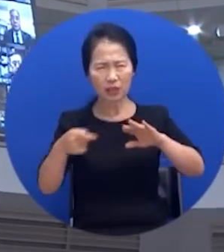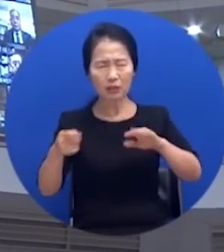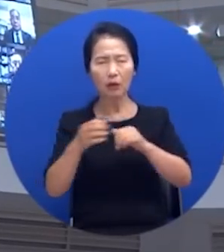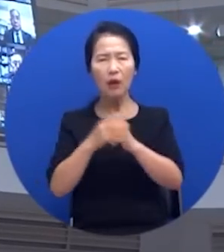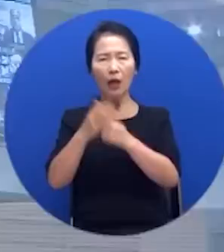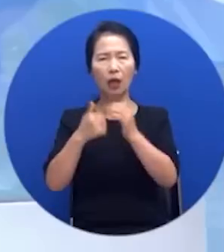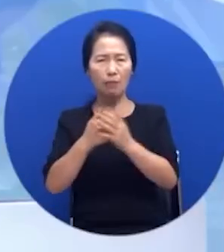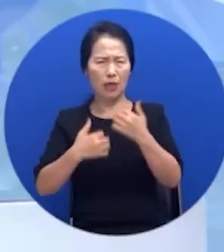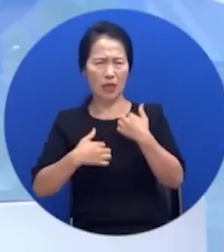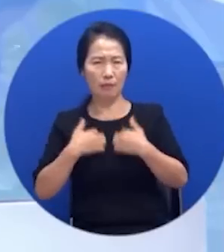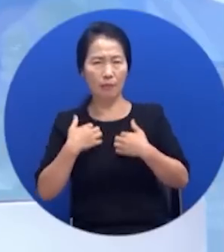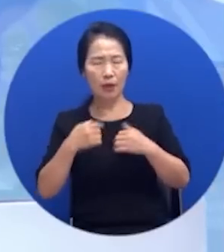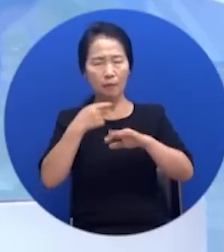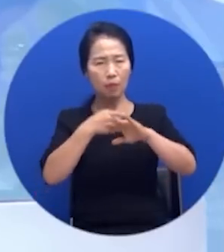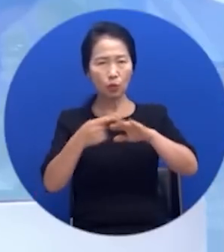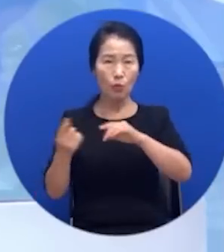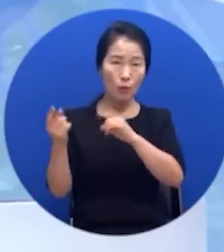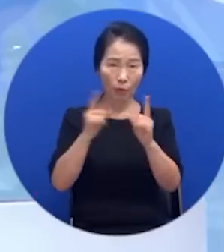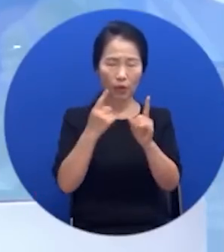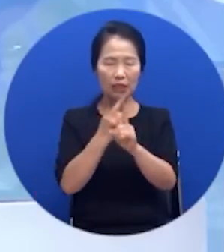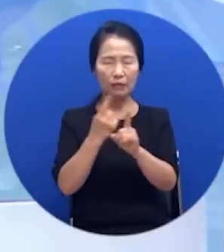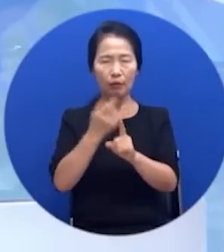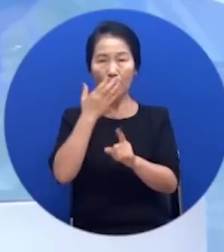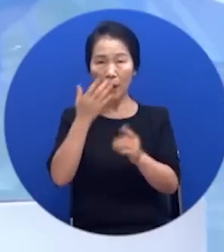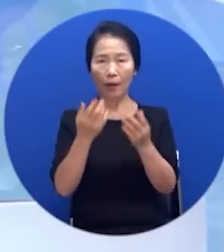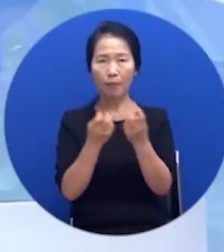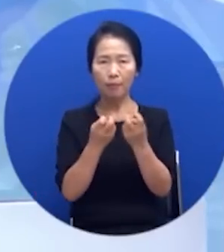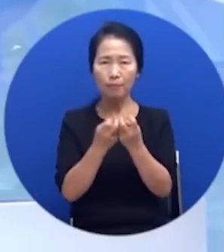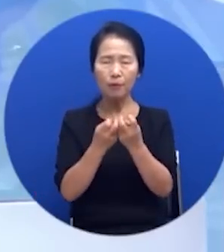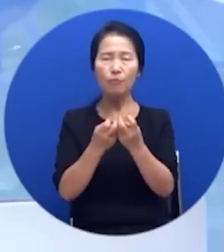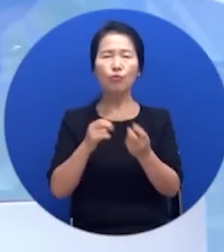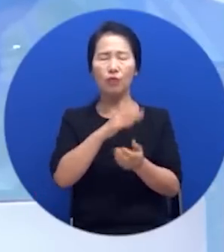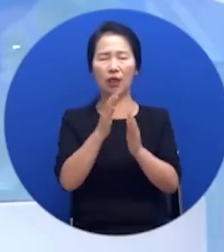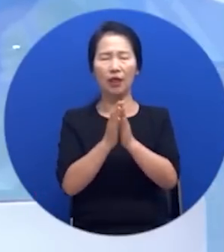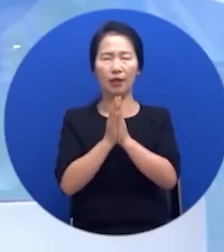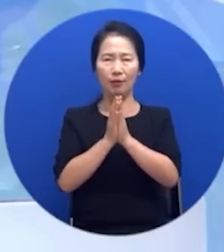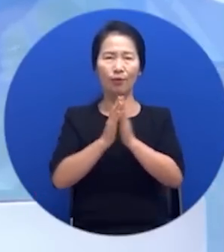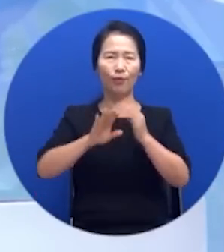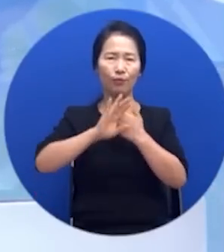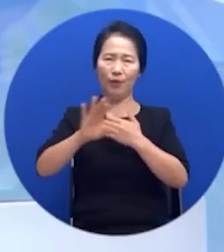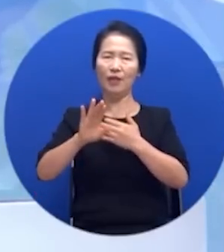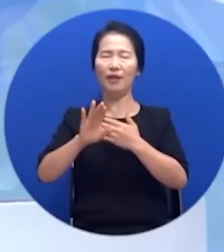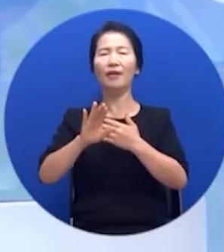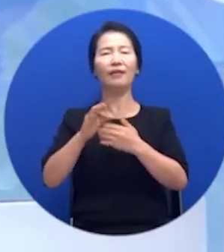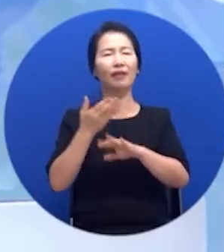다시 치유하는 그 길은 우리의 기도뿐이라고 믿습니다.